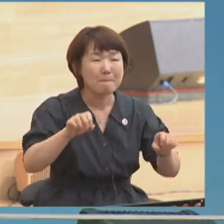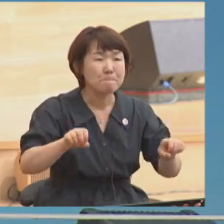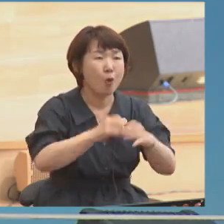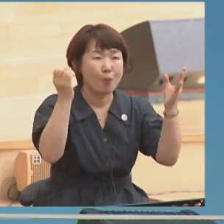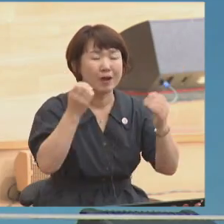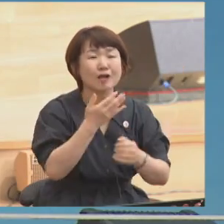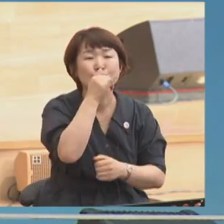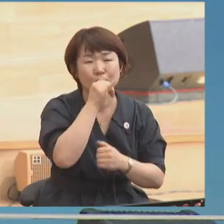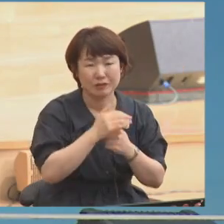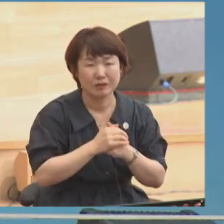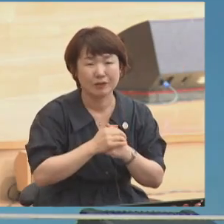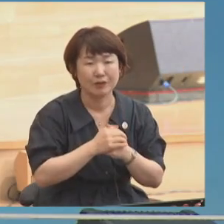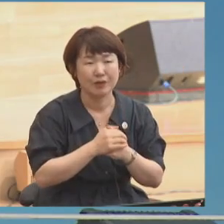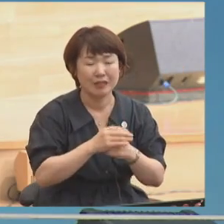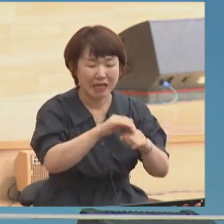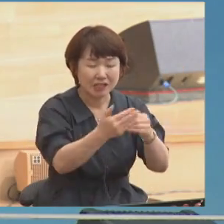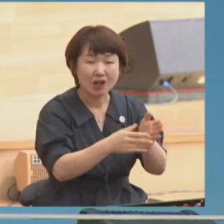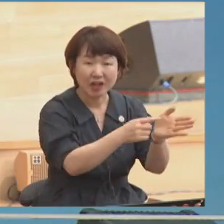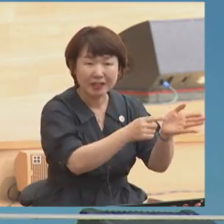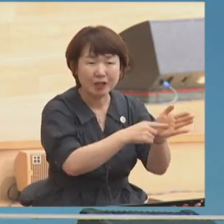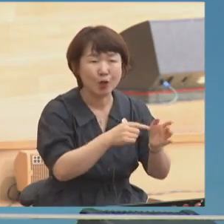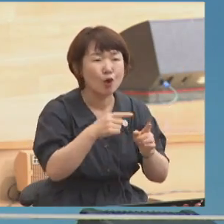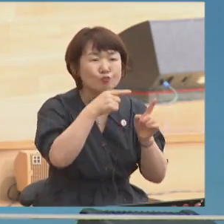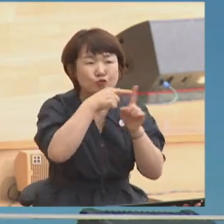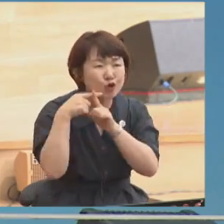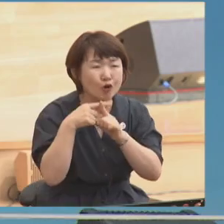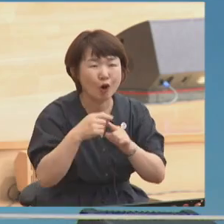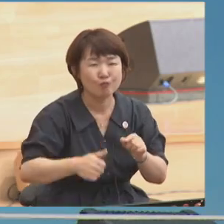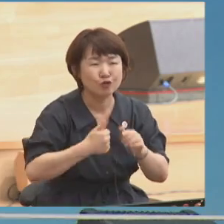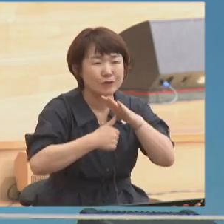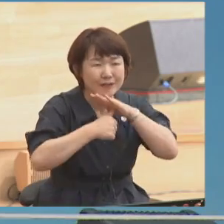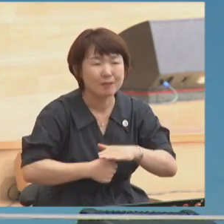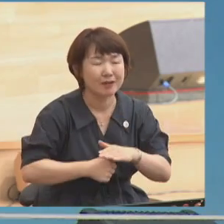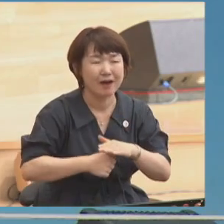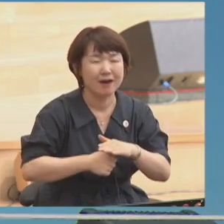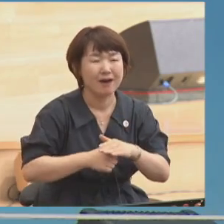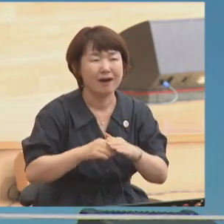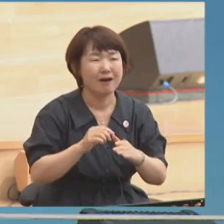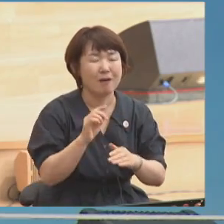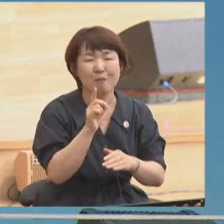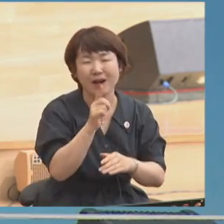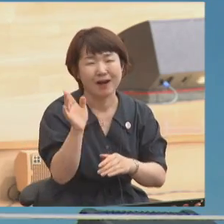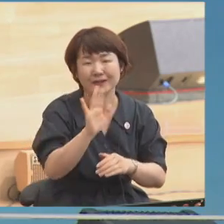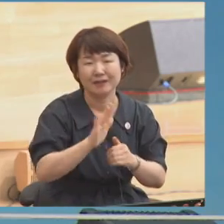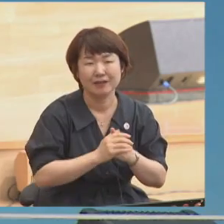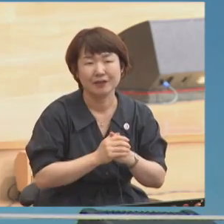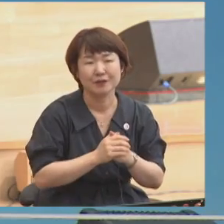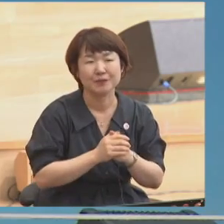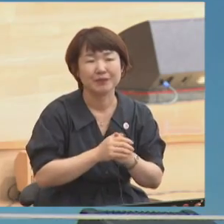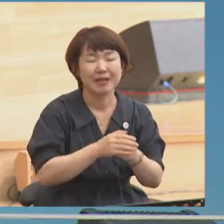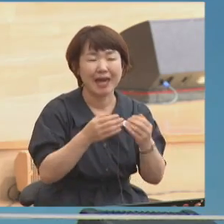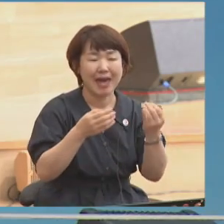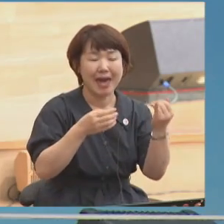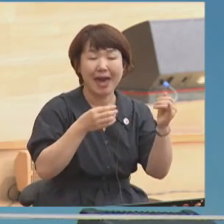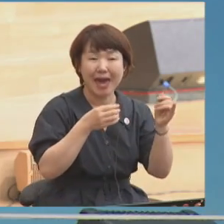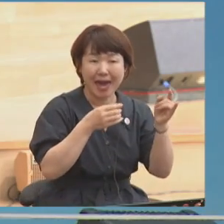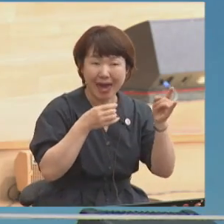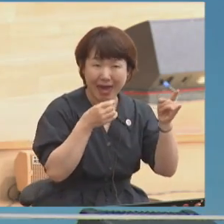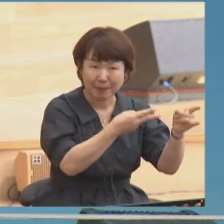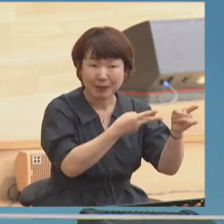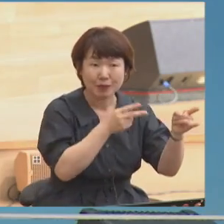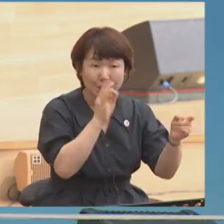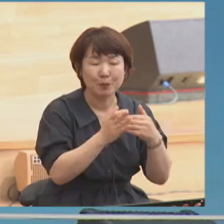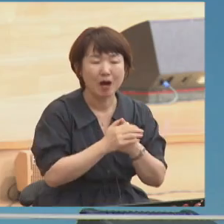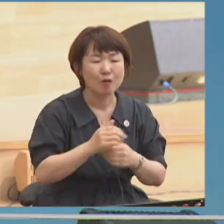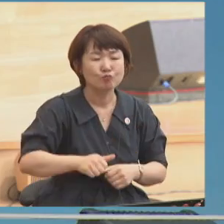몰라요. 성경도 무턱대고 분노를 참으라 그렇게 말하지 않습니다. 에베소서에 보면 이런 대목이 있죠. 분을